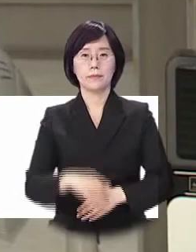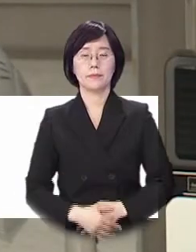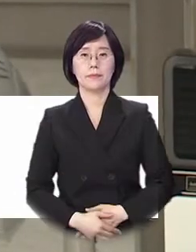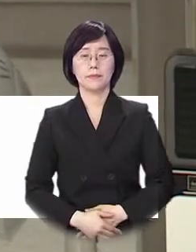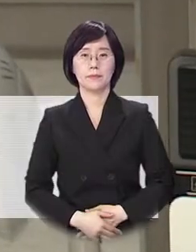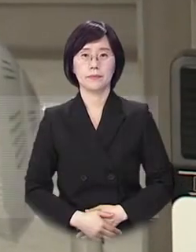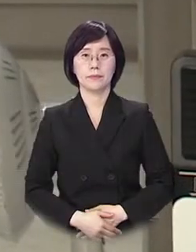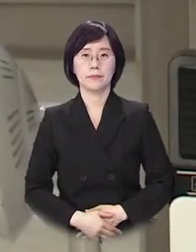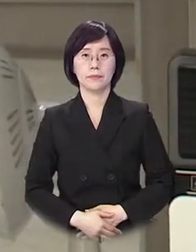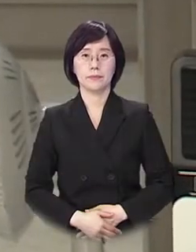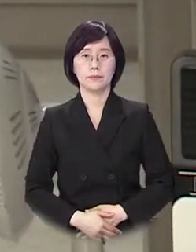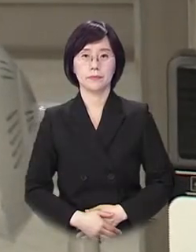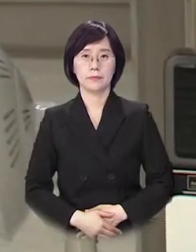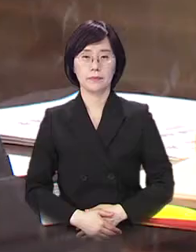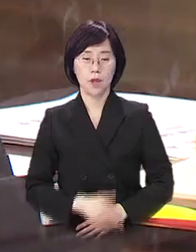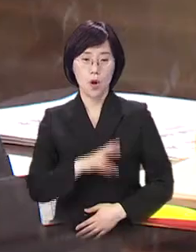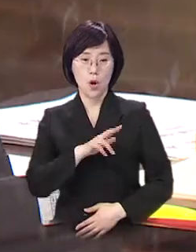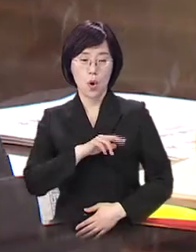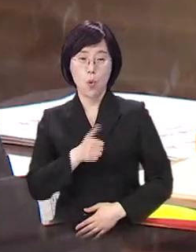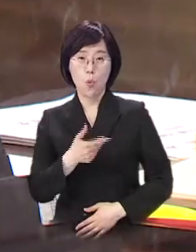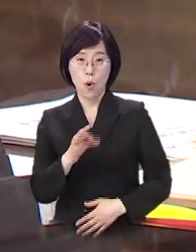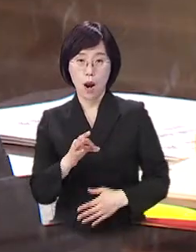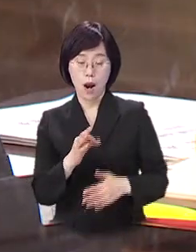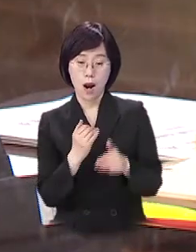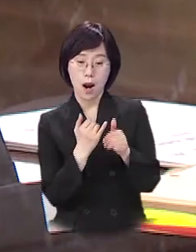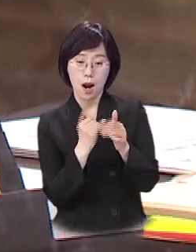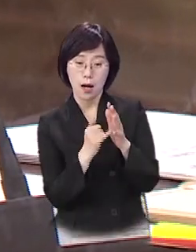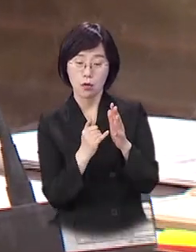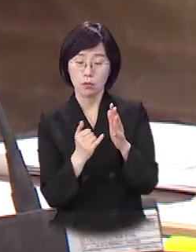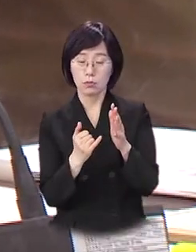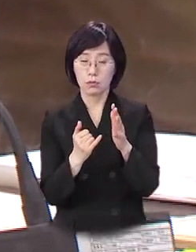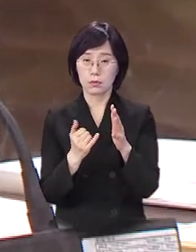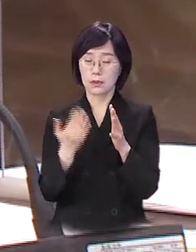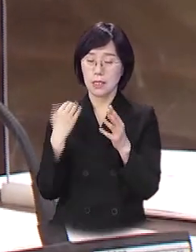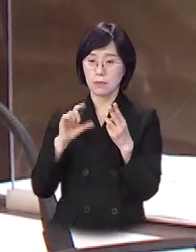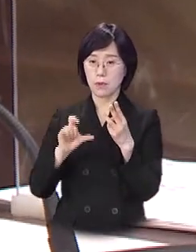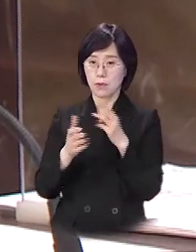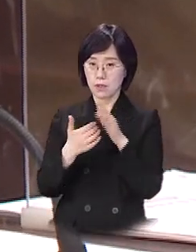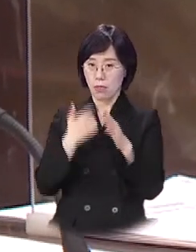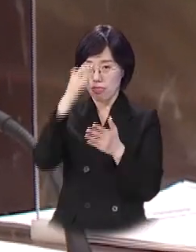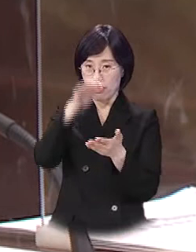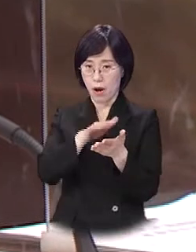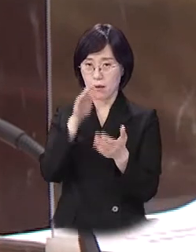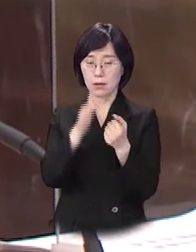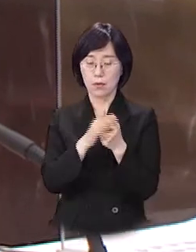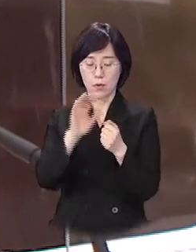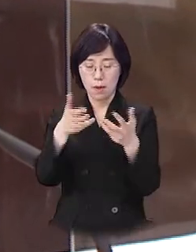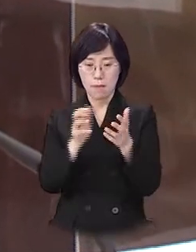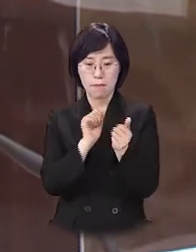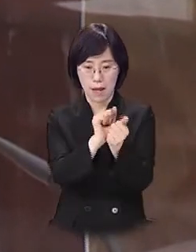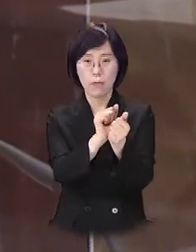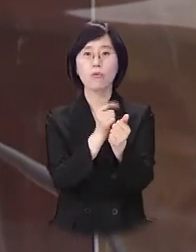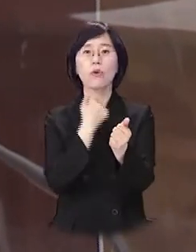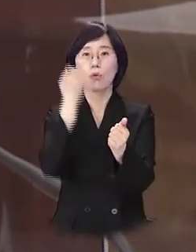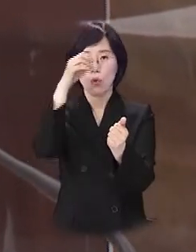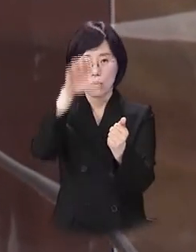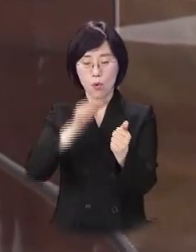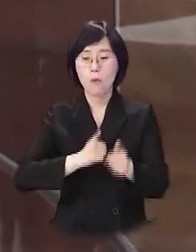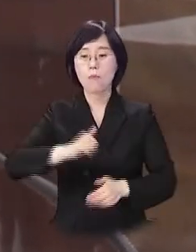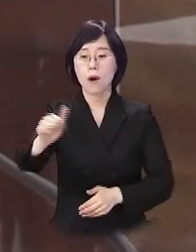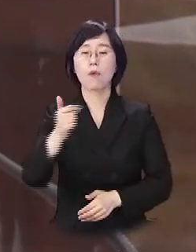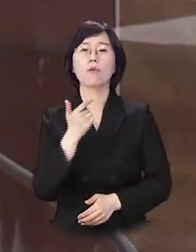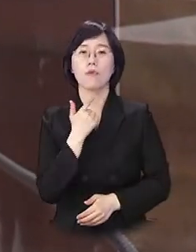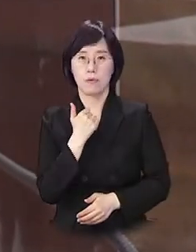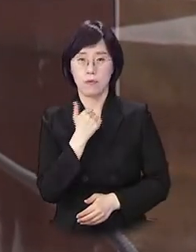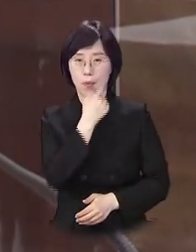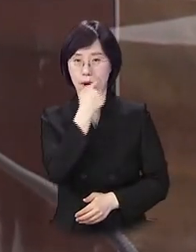처음입니다. 황 의원의 동거 가족 중 한 명은 15일 이전에 증상이 나타났고 최근 집단 감염이 발생한 고령 지역을 다녀온